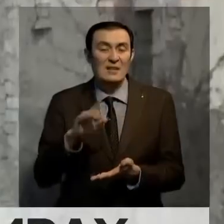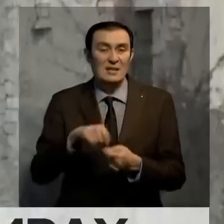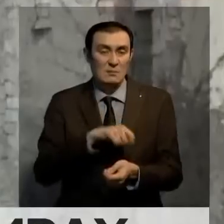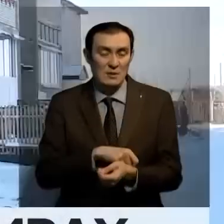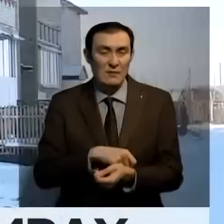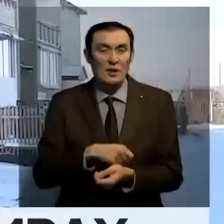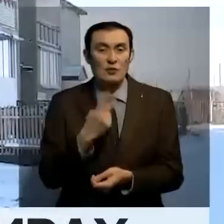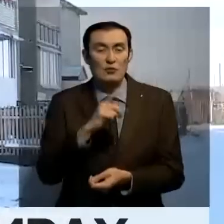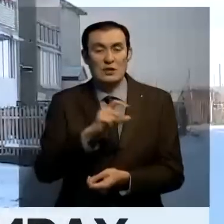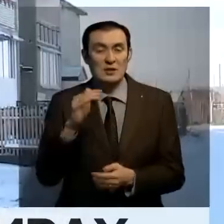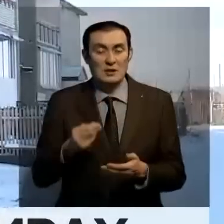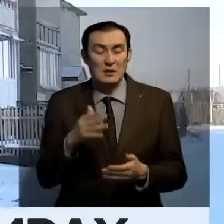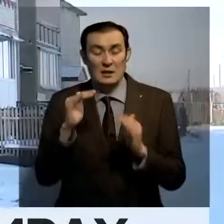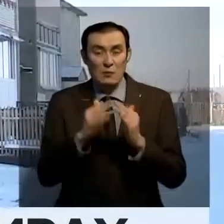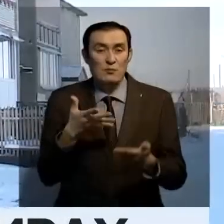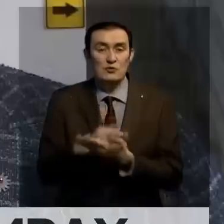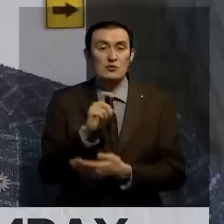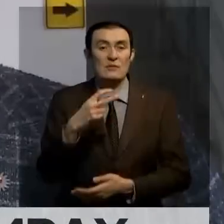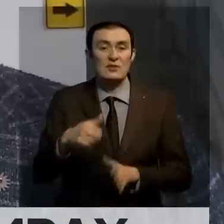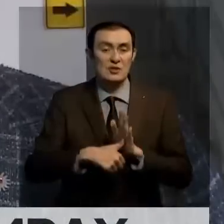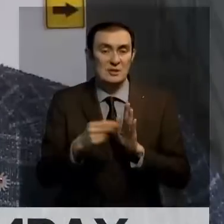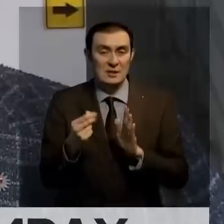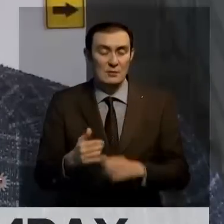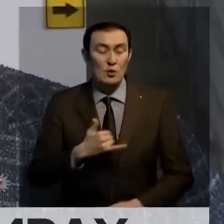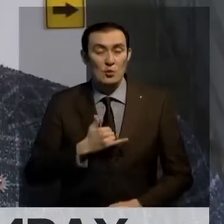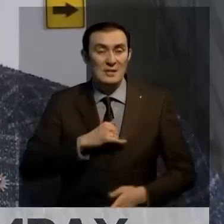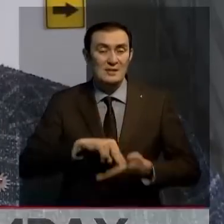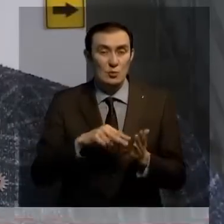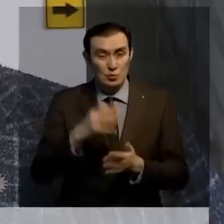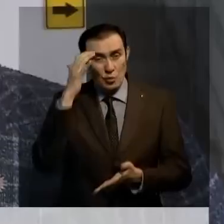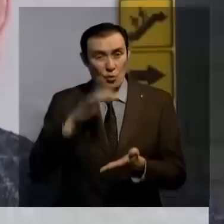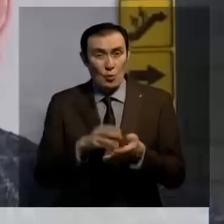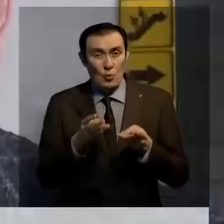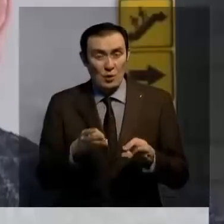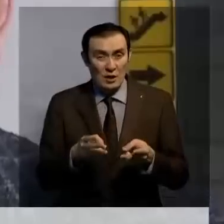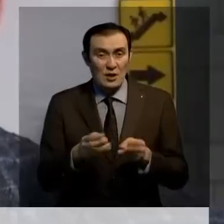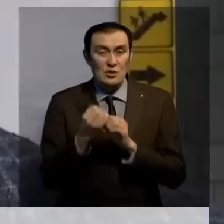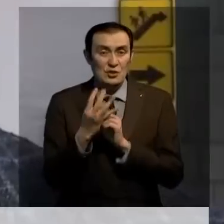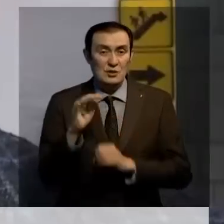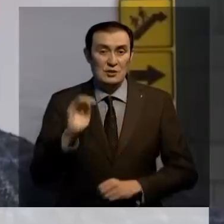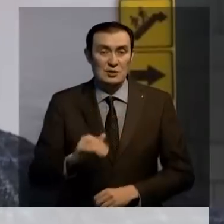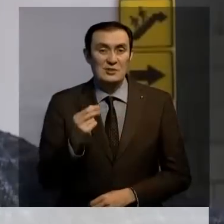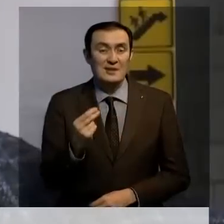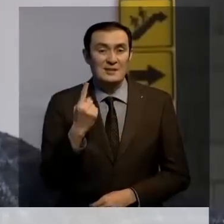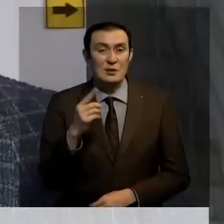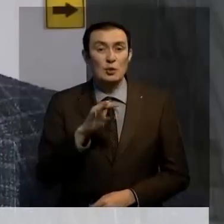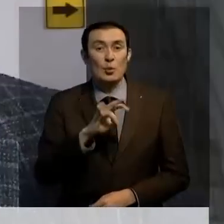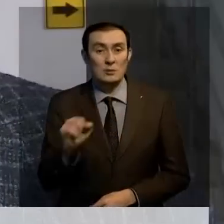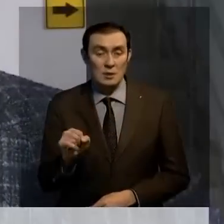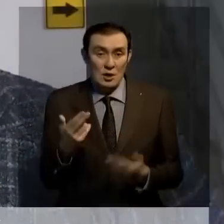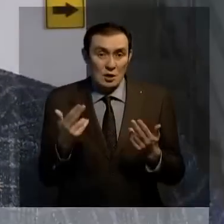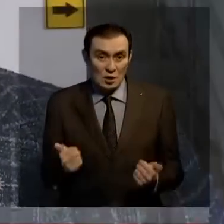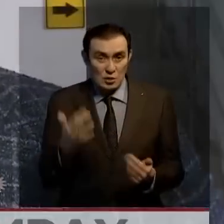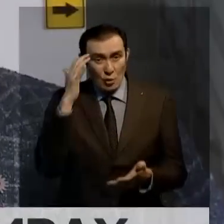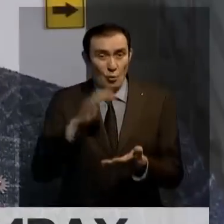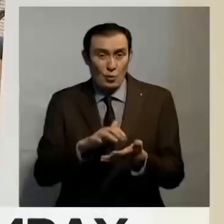жители двухэтажек платят 126 тенге. У нас заложен уголь «Богатырь» 14 тысяч тенге за тонну. Естественно, это